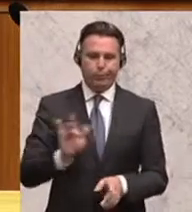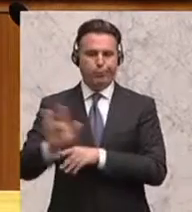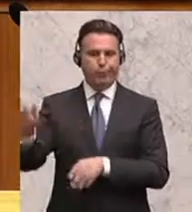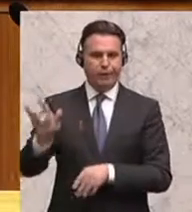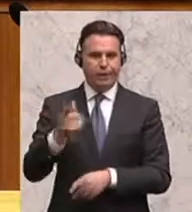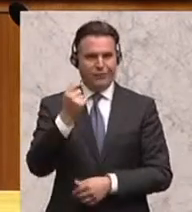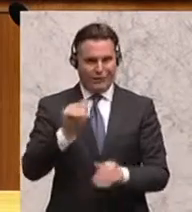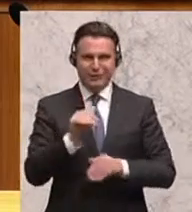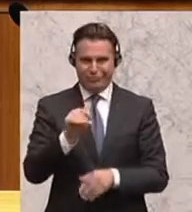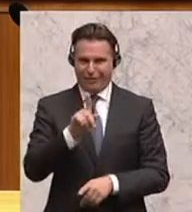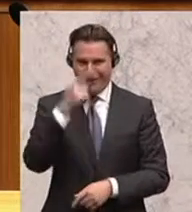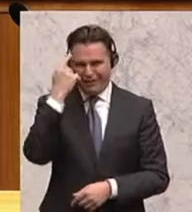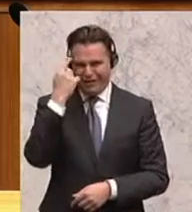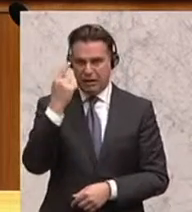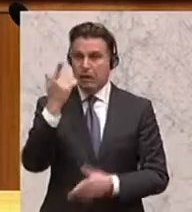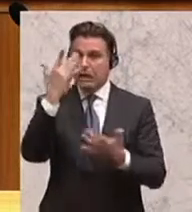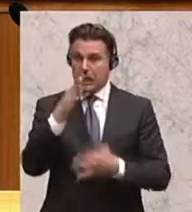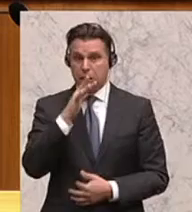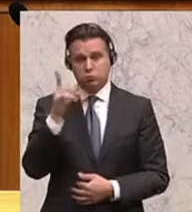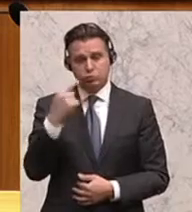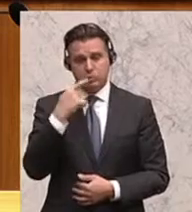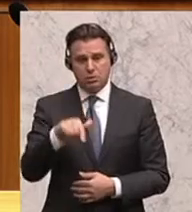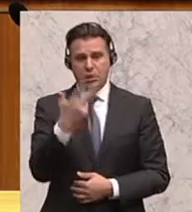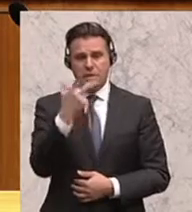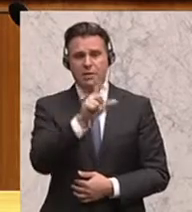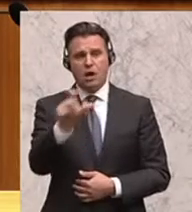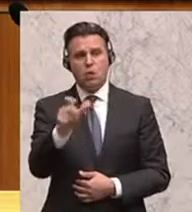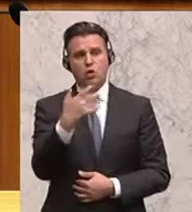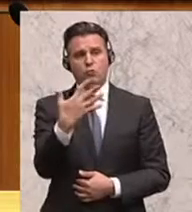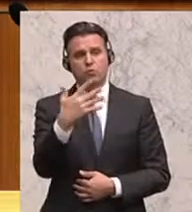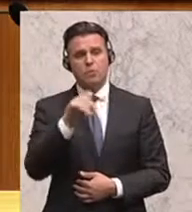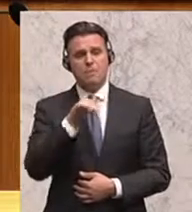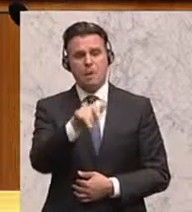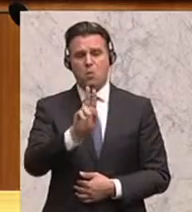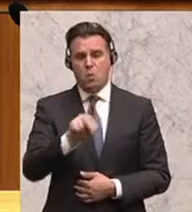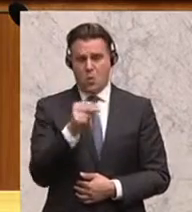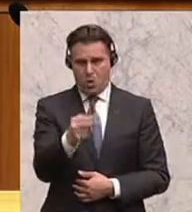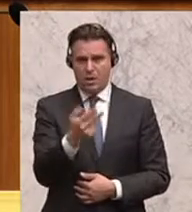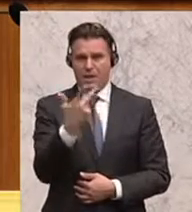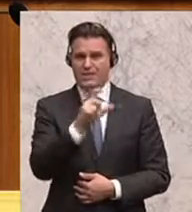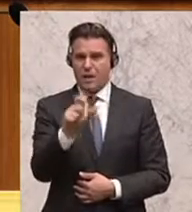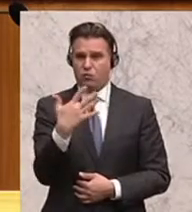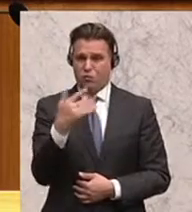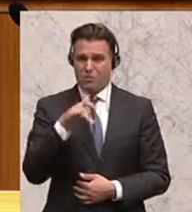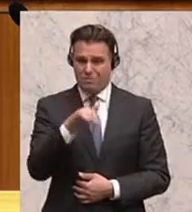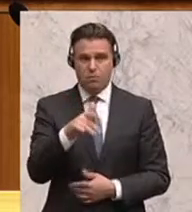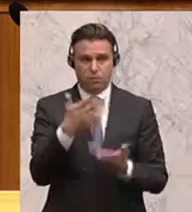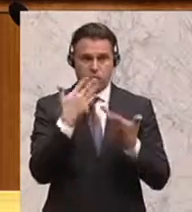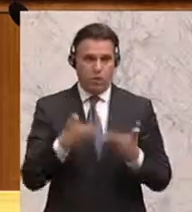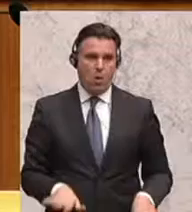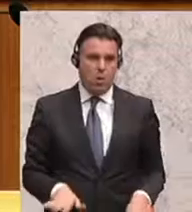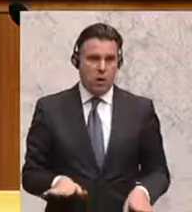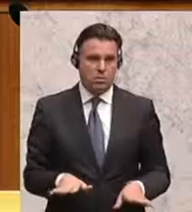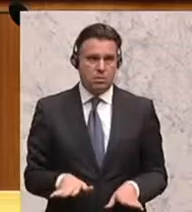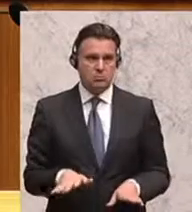daran erinnerten der rechnungshof sagt 350 millionen euro 350 millionen euro gehen hier verloren